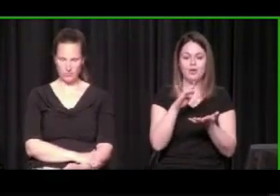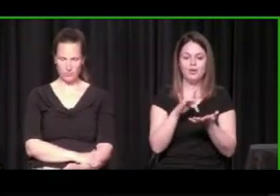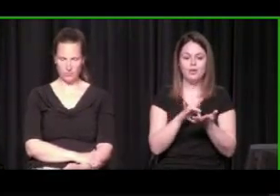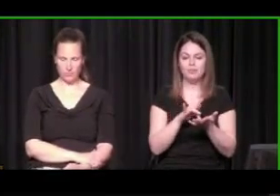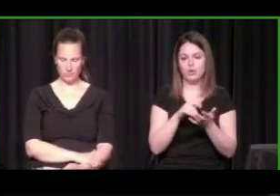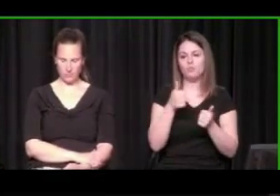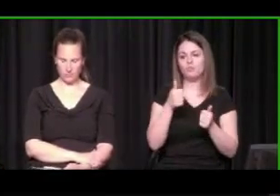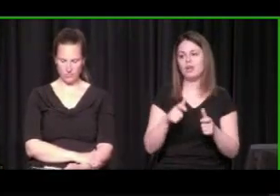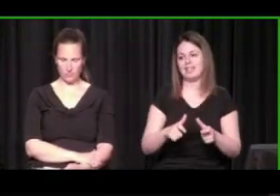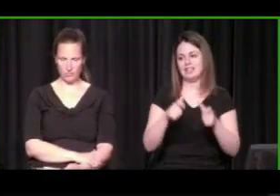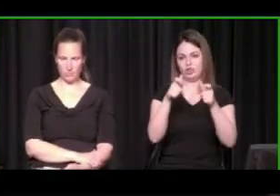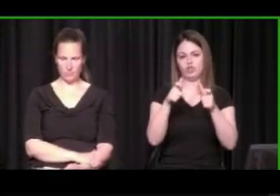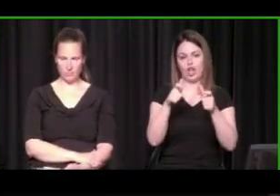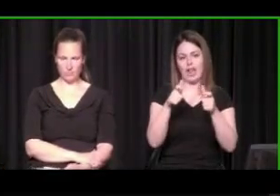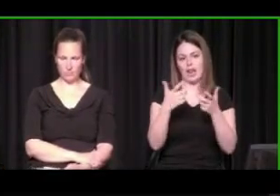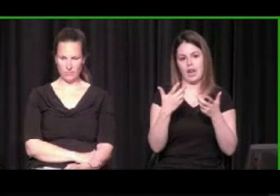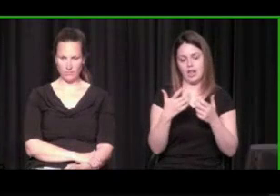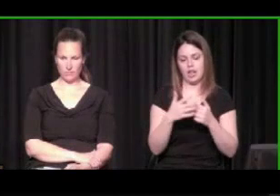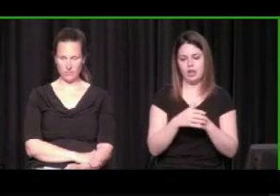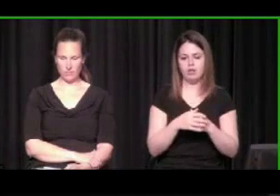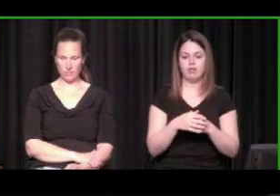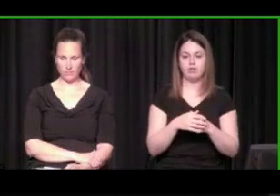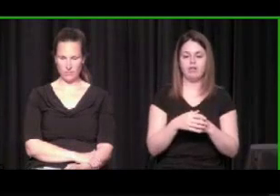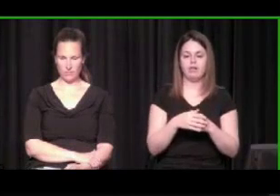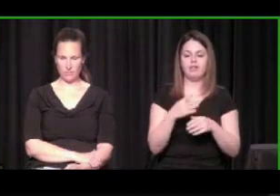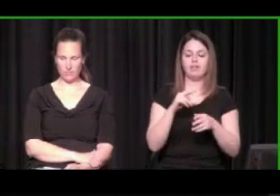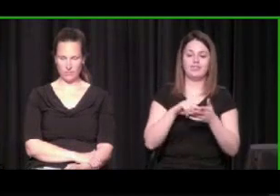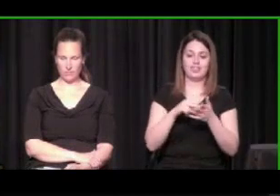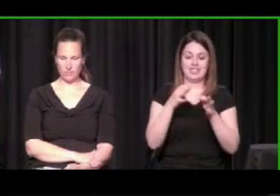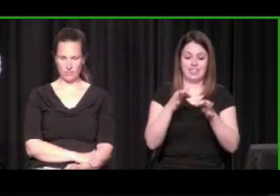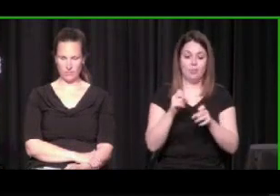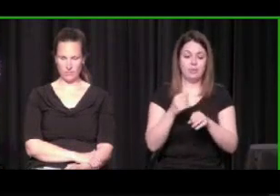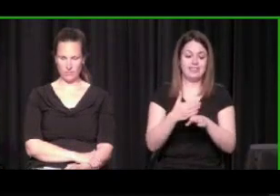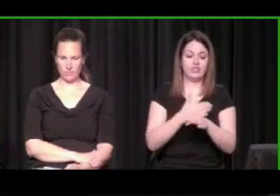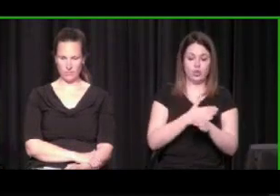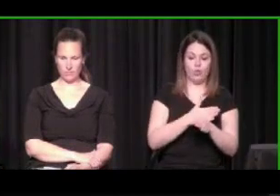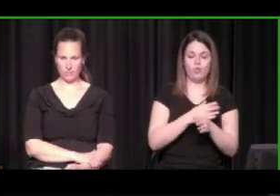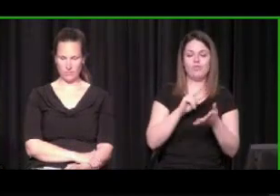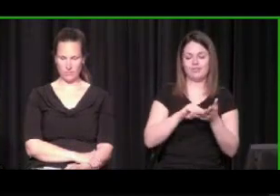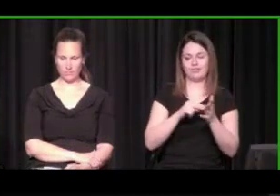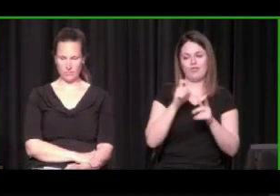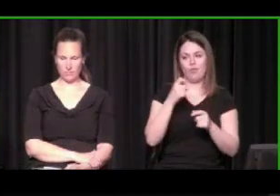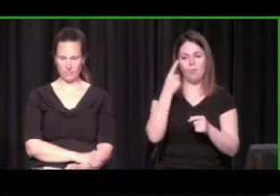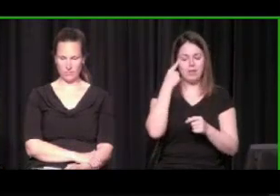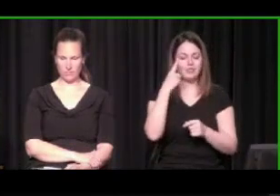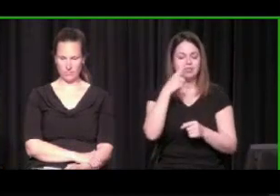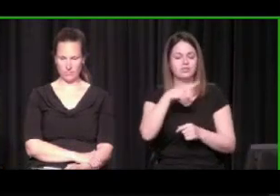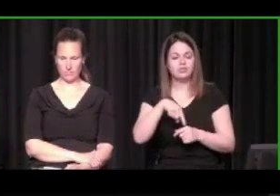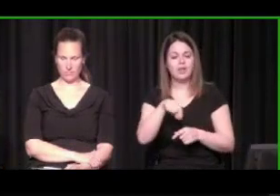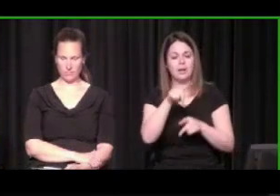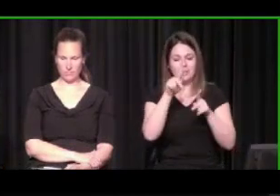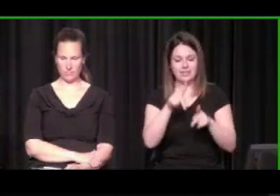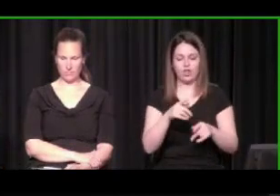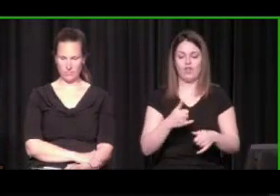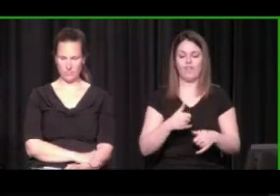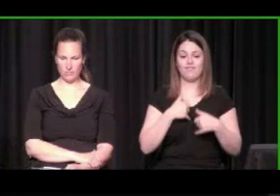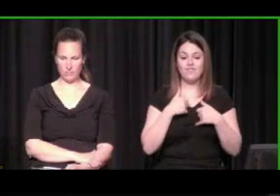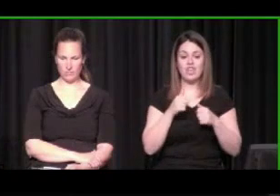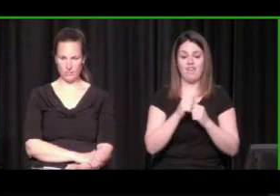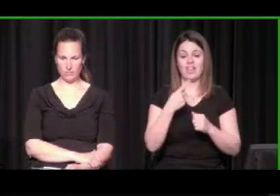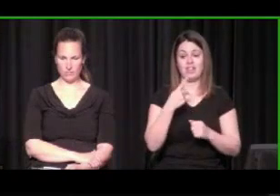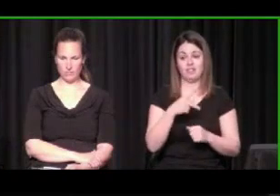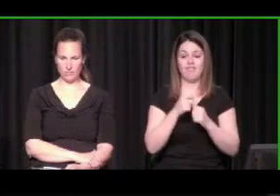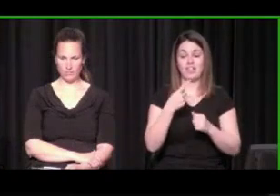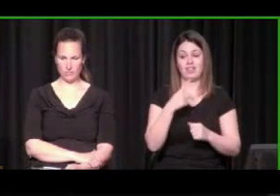plus institutionnels. Quand on dit décision de déménager souvent prise dans la hâte, il faut penser aussi à toutes ces personnes qui ont vécu avec leurs